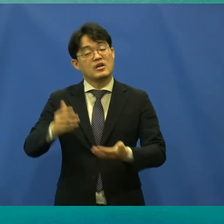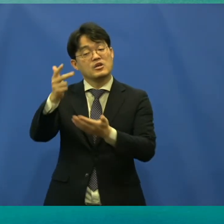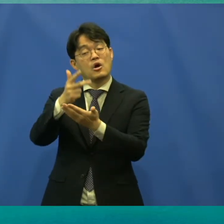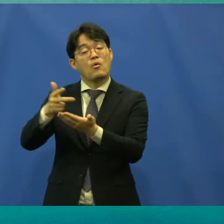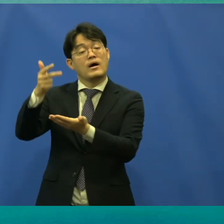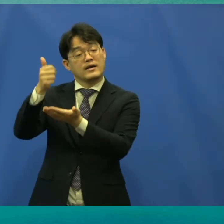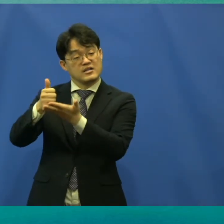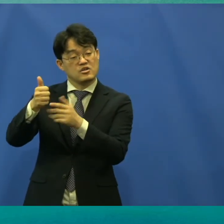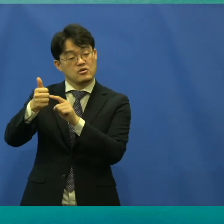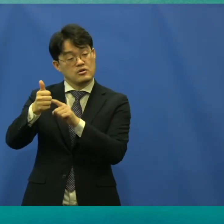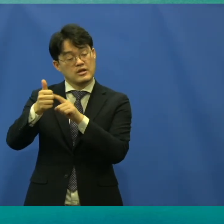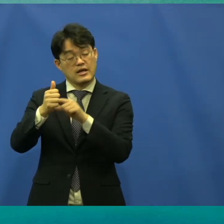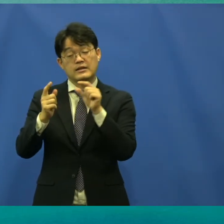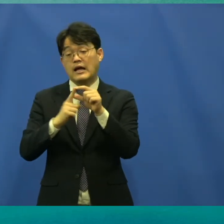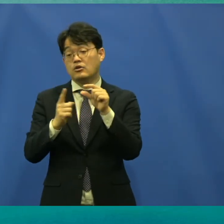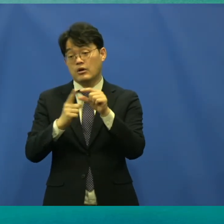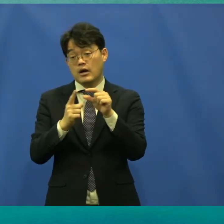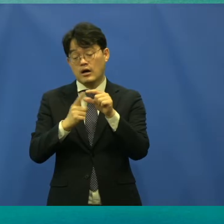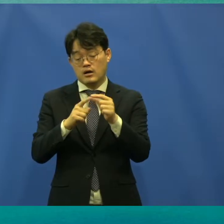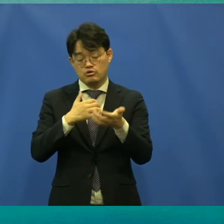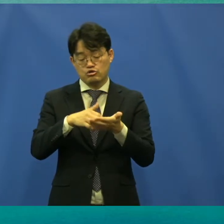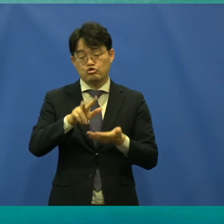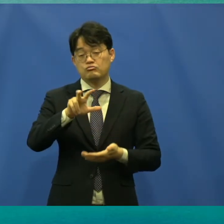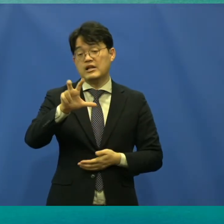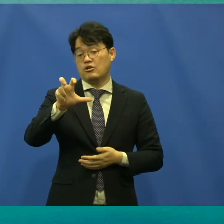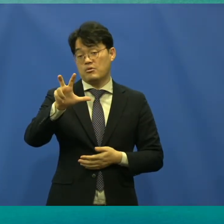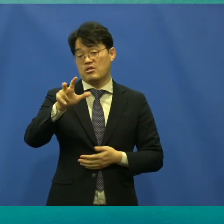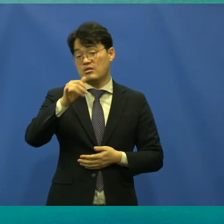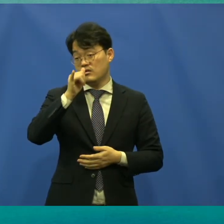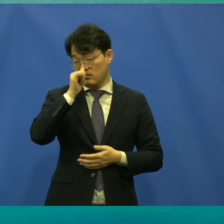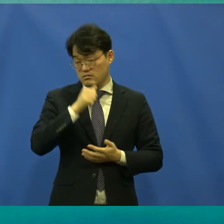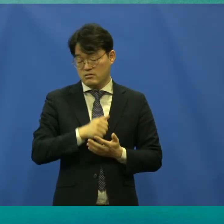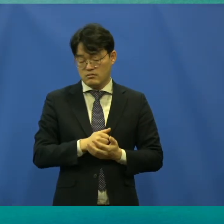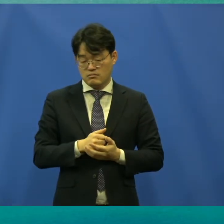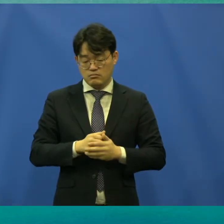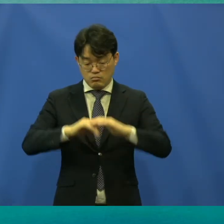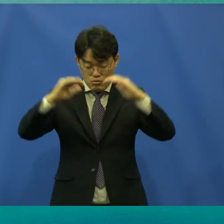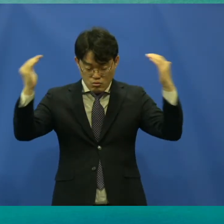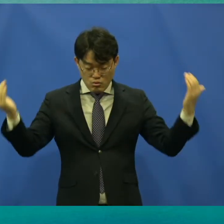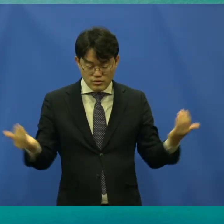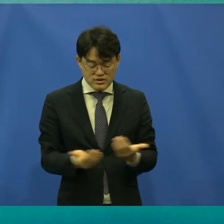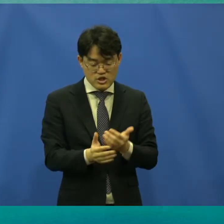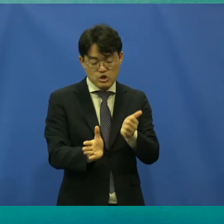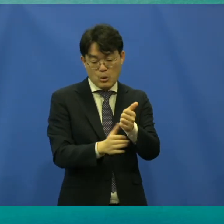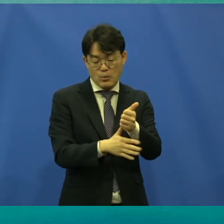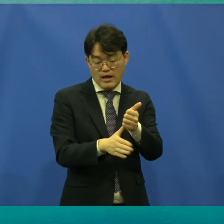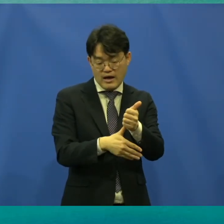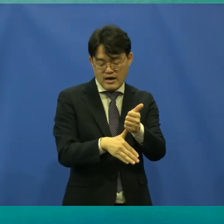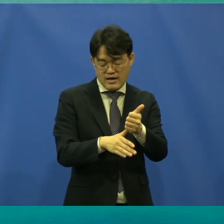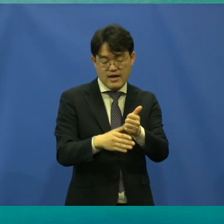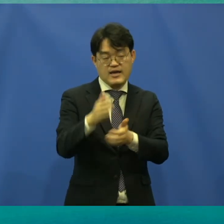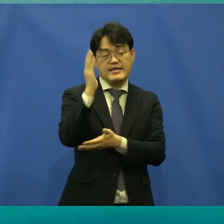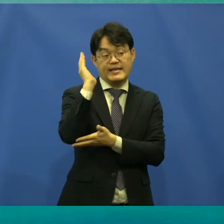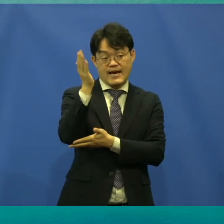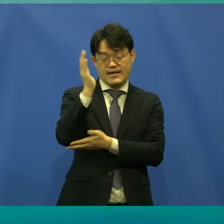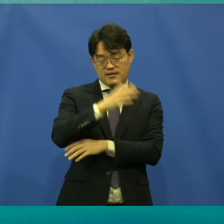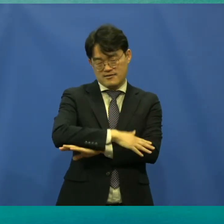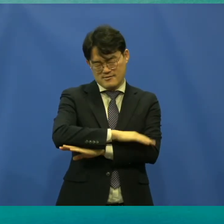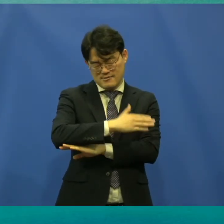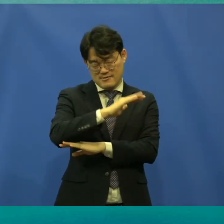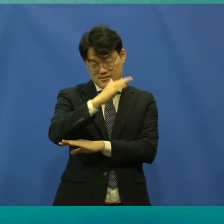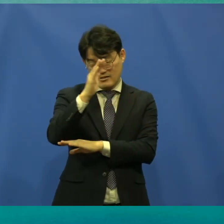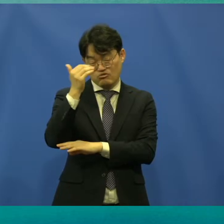여호와께서라는 이 단어는 결국은 이 모든 이야기를 하나님이 끌어가시겠다는 것입니다. 하나님의 의지가 들어가 있습니다.